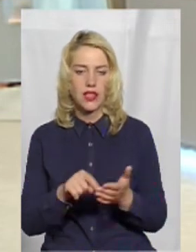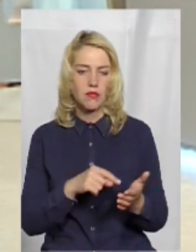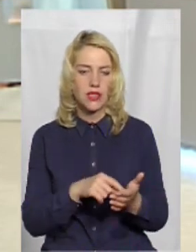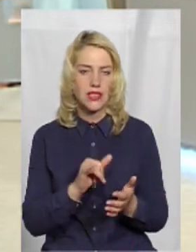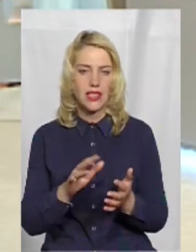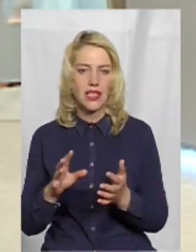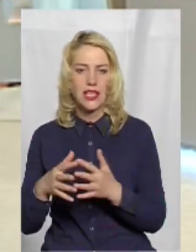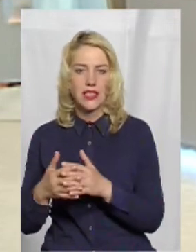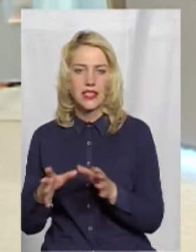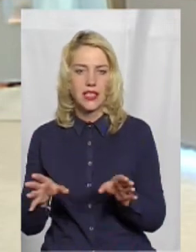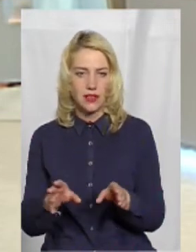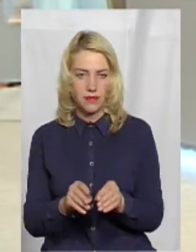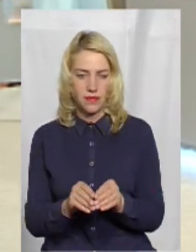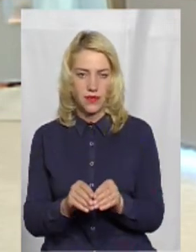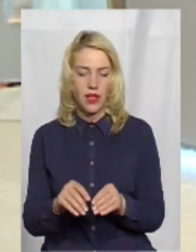і сіл. Тобто